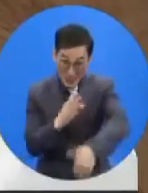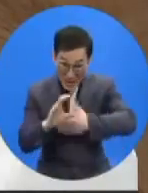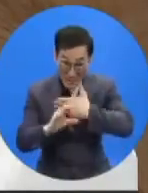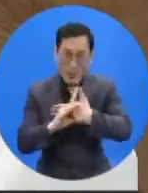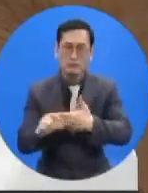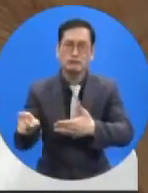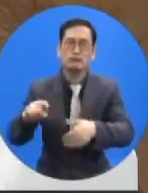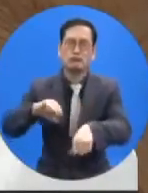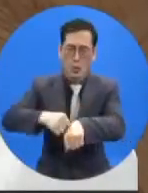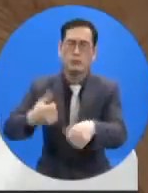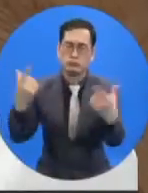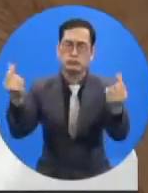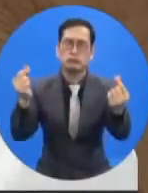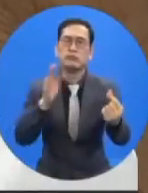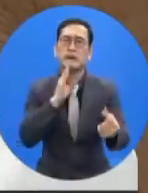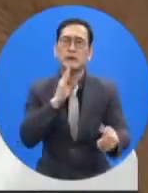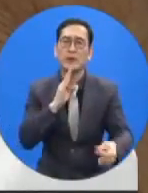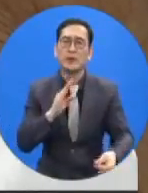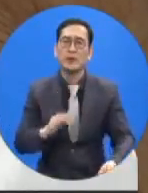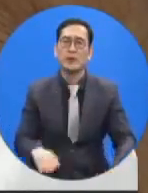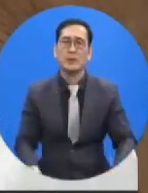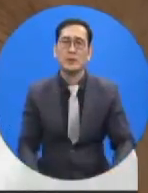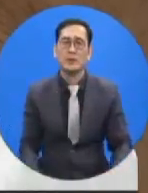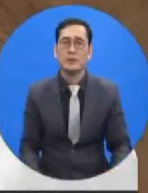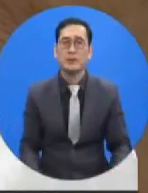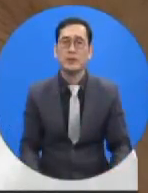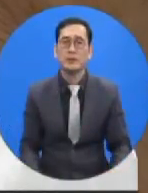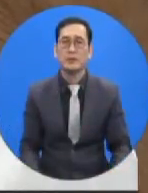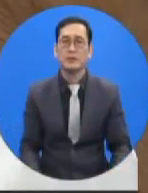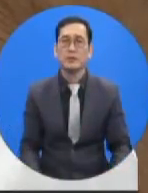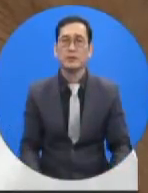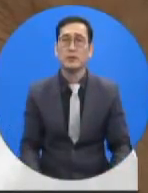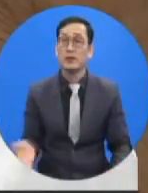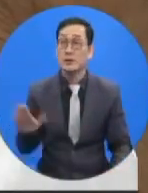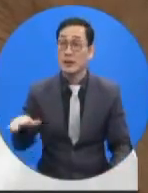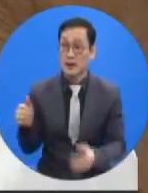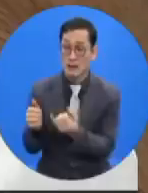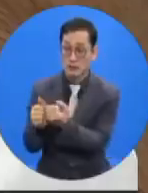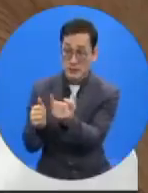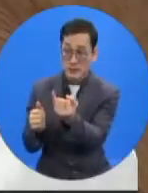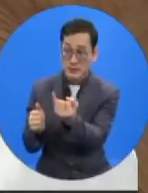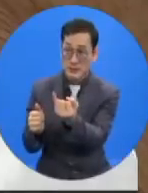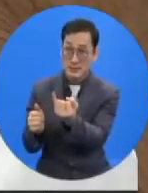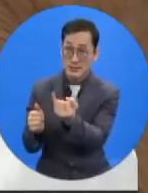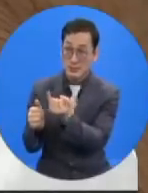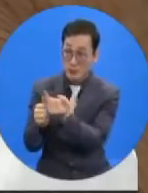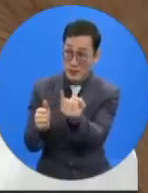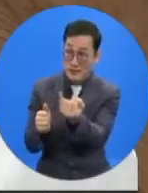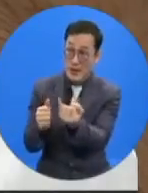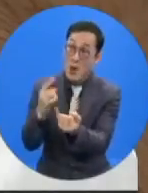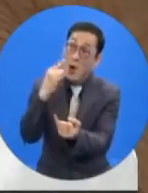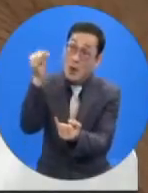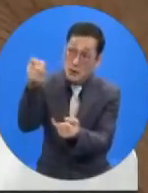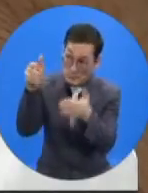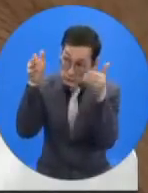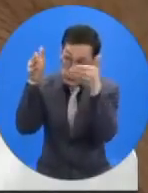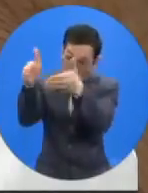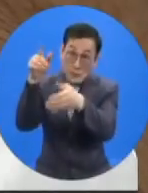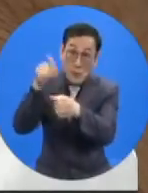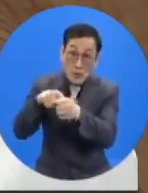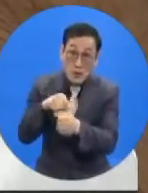잘못하고 나머지는 나머지야. 그런데 제가 저걸 걱정스럽게 보는 것은 저것이 부인과 장모를 겨냥하고 있는 게 아니라 윤석열 총장을 겨냥하고 있다는